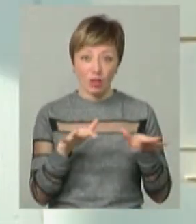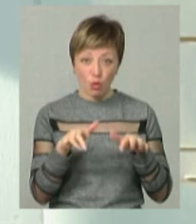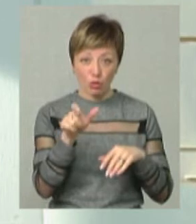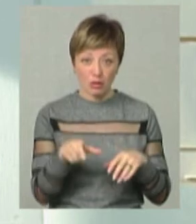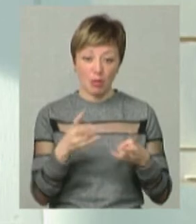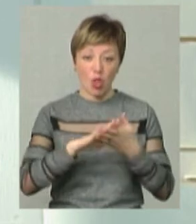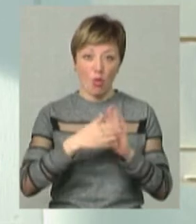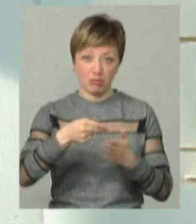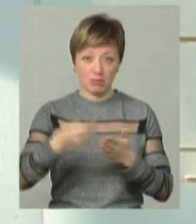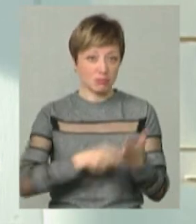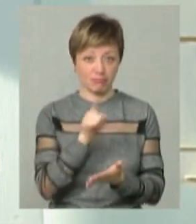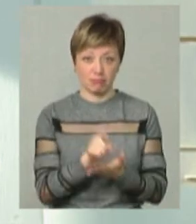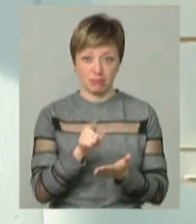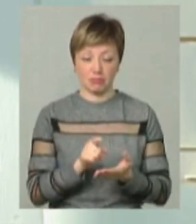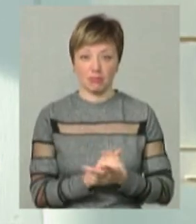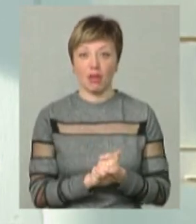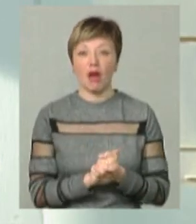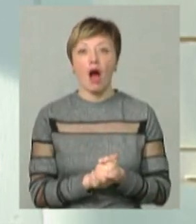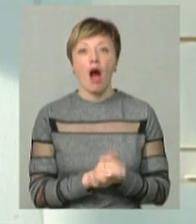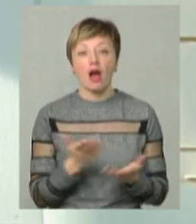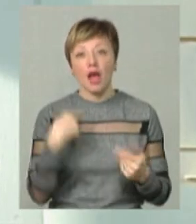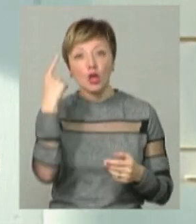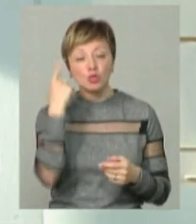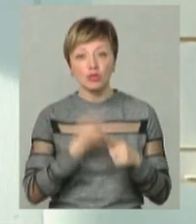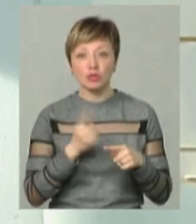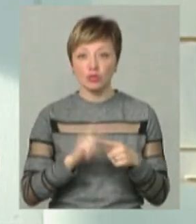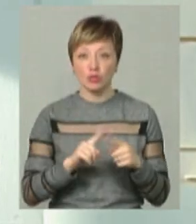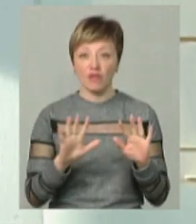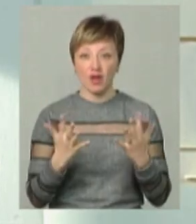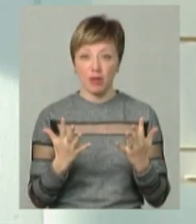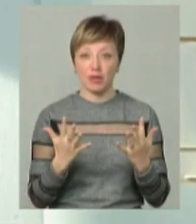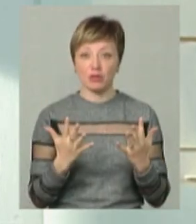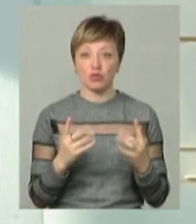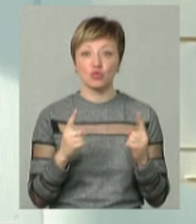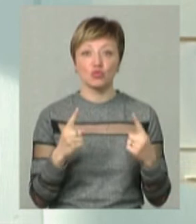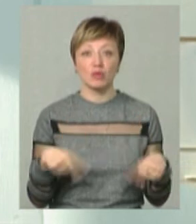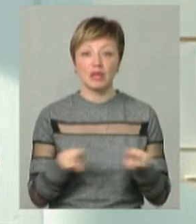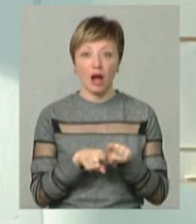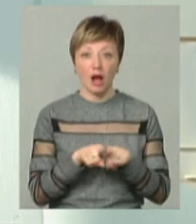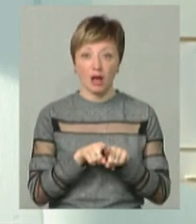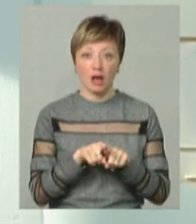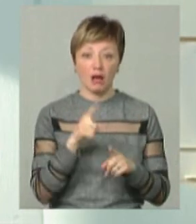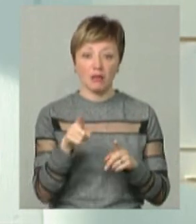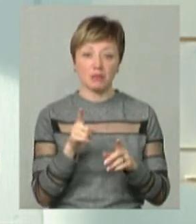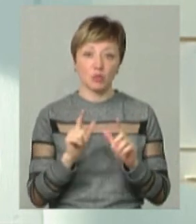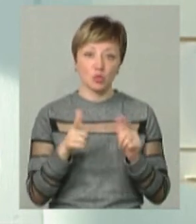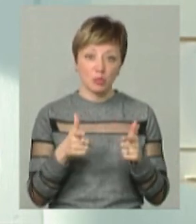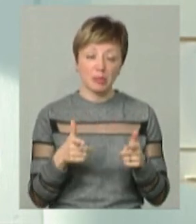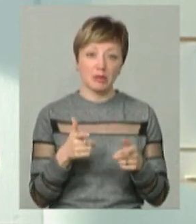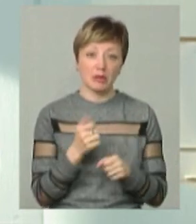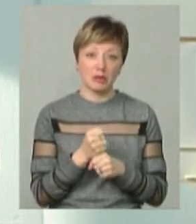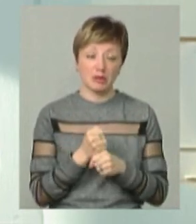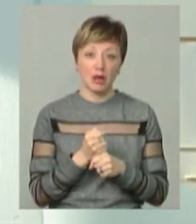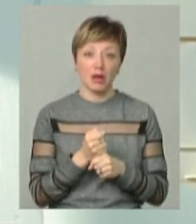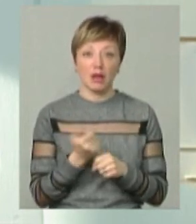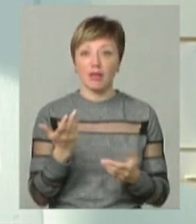все-таки договори із рієлтором. Я думаю, що в цьому випадку, чому так рієлтори з ними поступили,